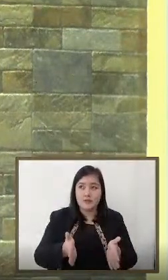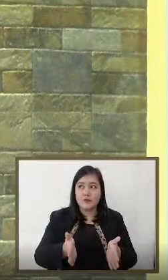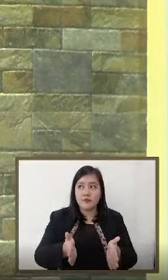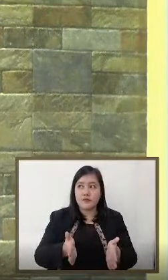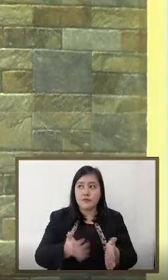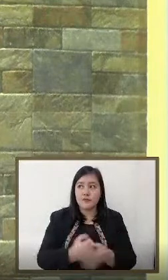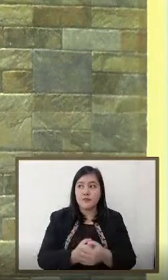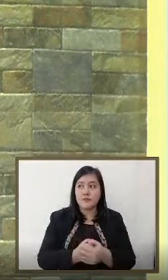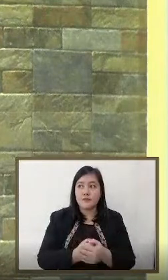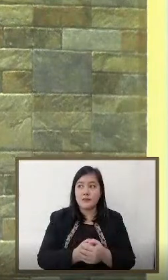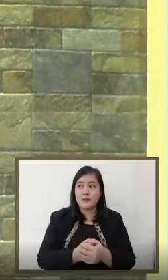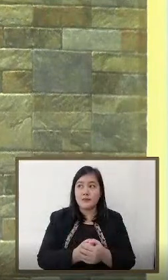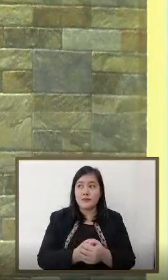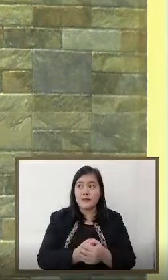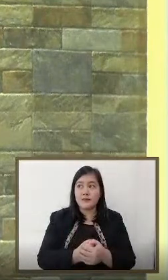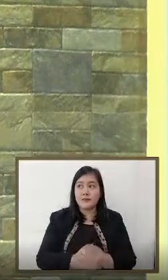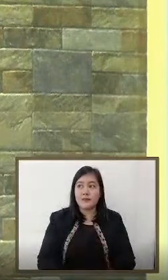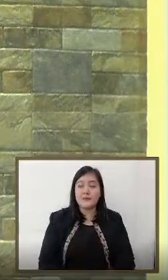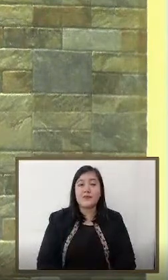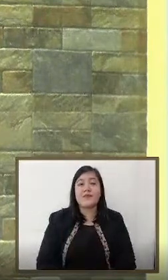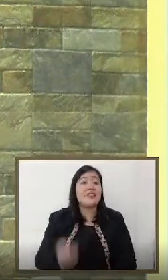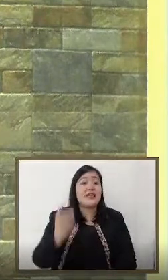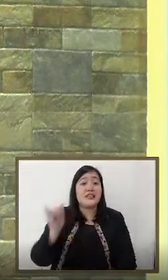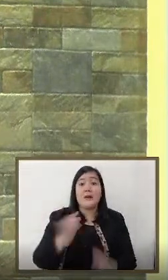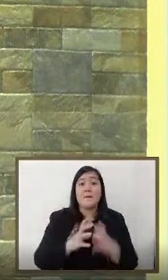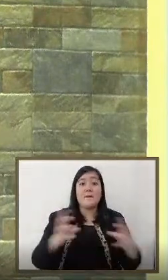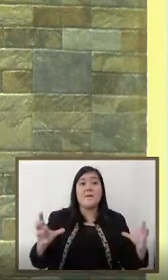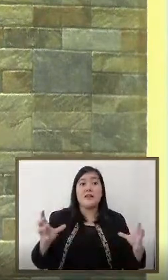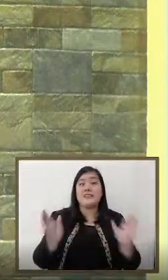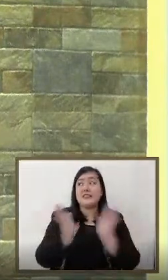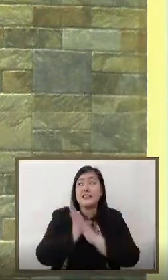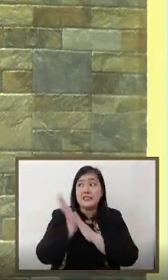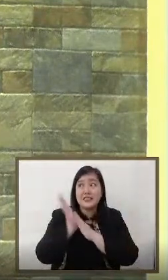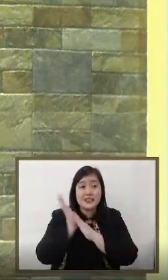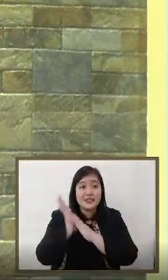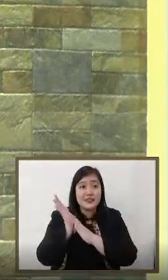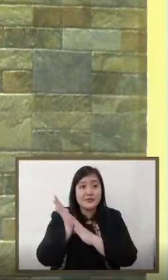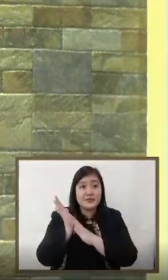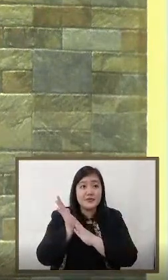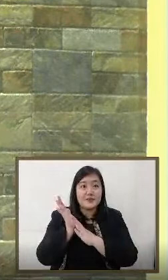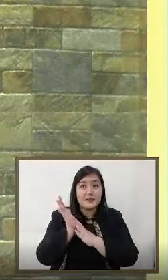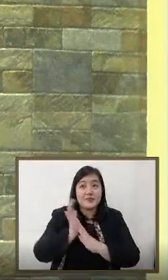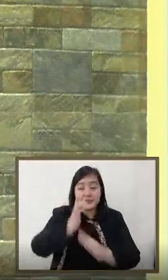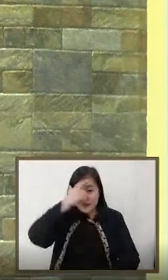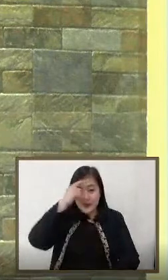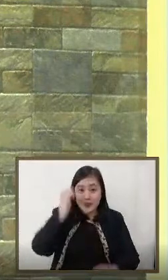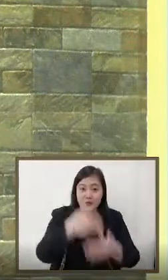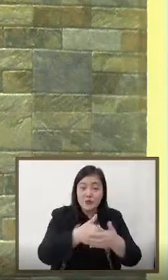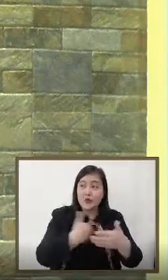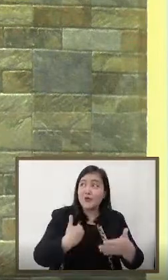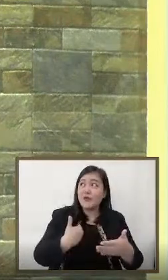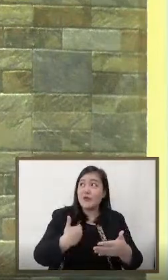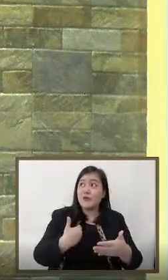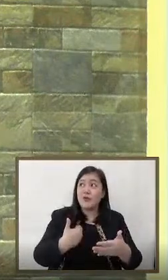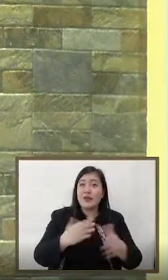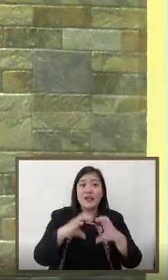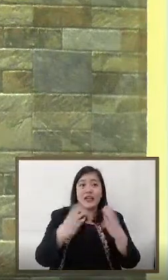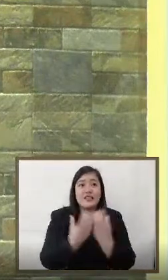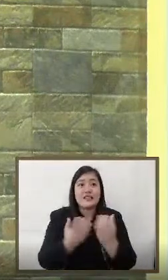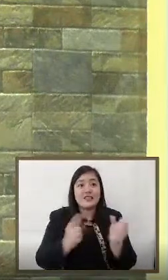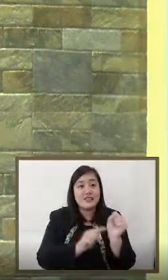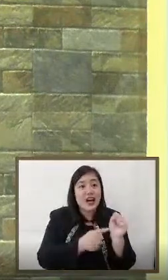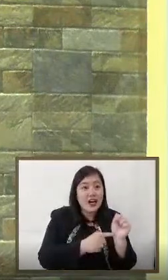maaga pa, mas nauuna, sobrang excited sila pag bago yung mag-umpisa yung classes namin. Nagtatawag na